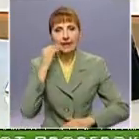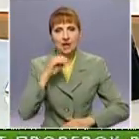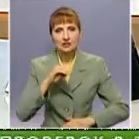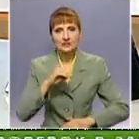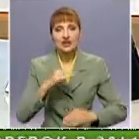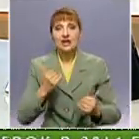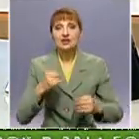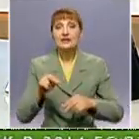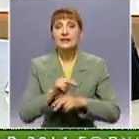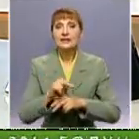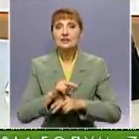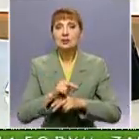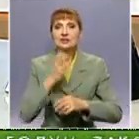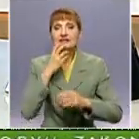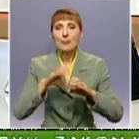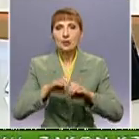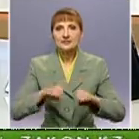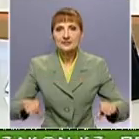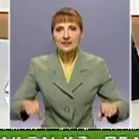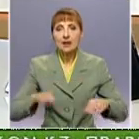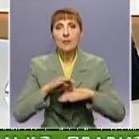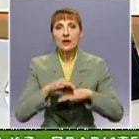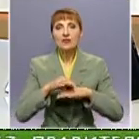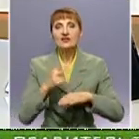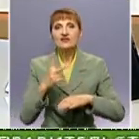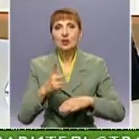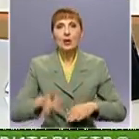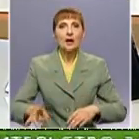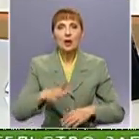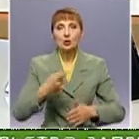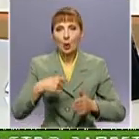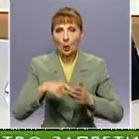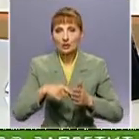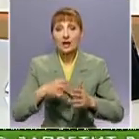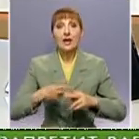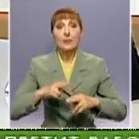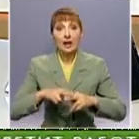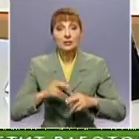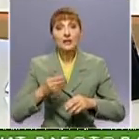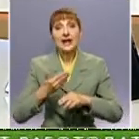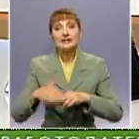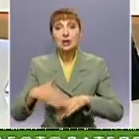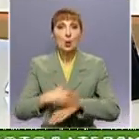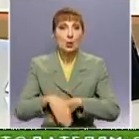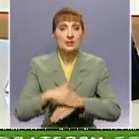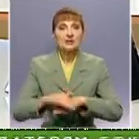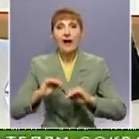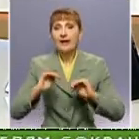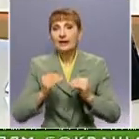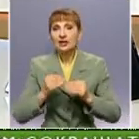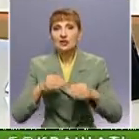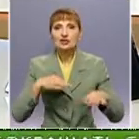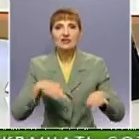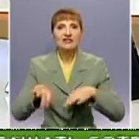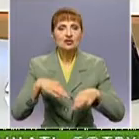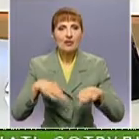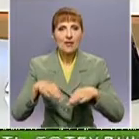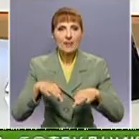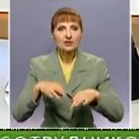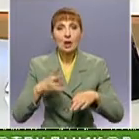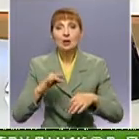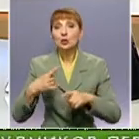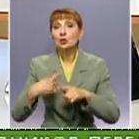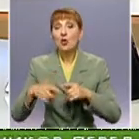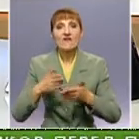качественные. Сейчас реконструкция теплосетей проводится в 3 районах города, и поэтому на отдельных улицах ограничено движение машин,